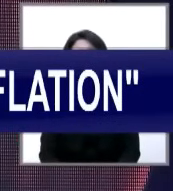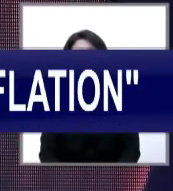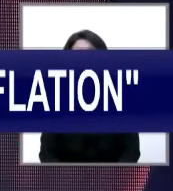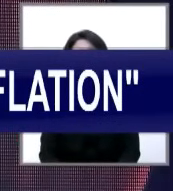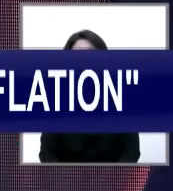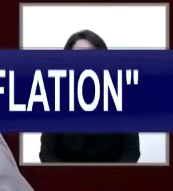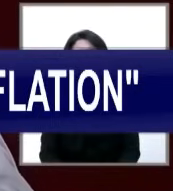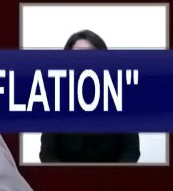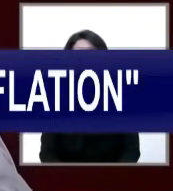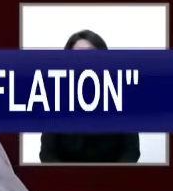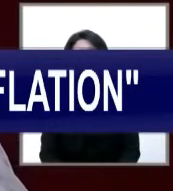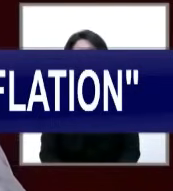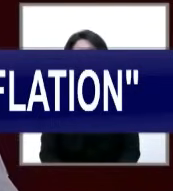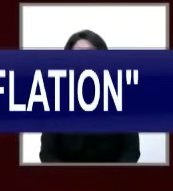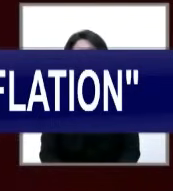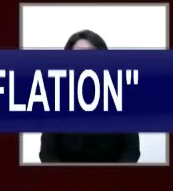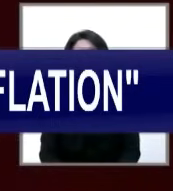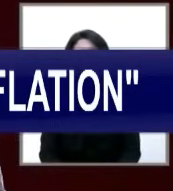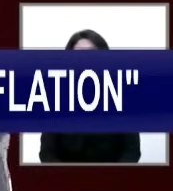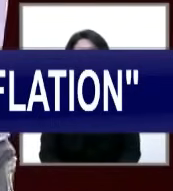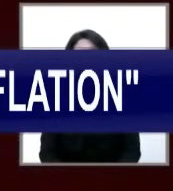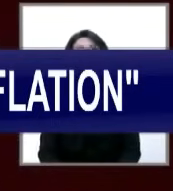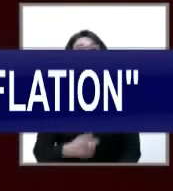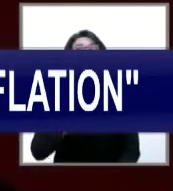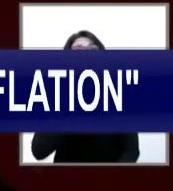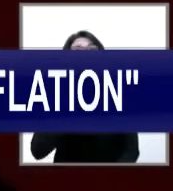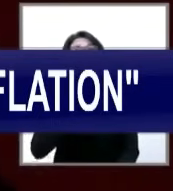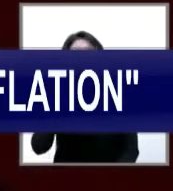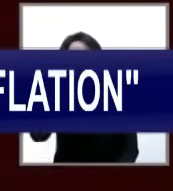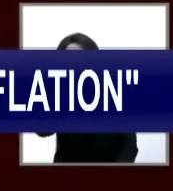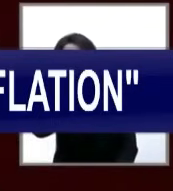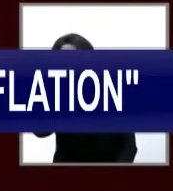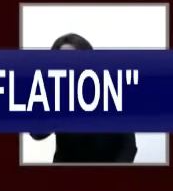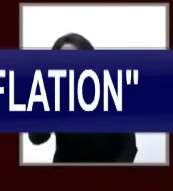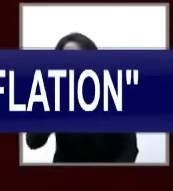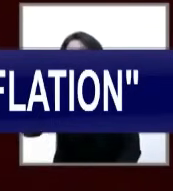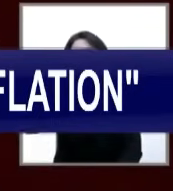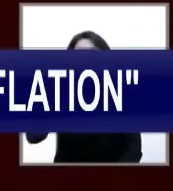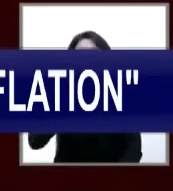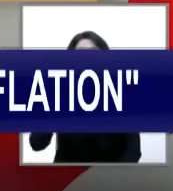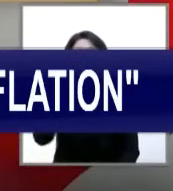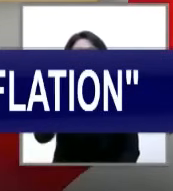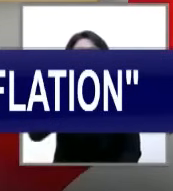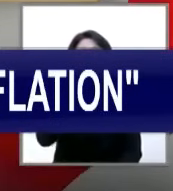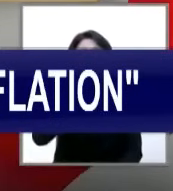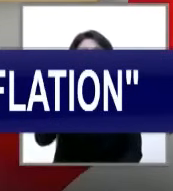mencari MB saya juga ingin mencari tu jawabannya ngawur juga